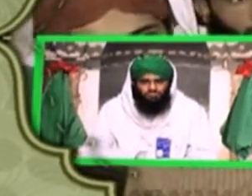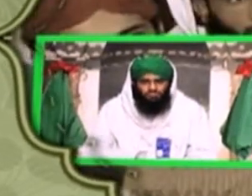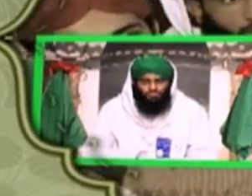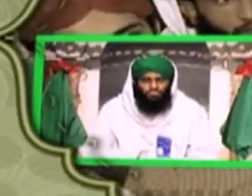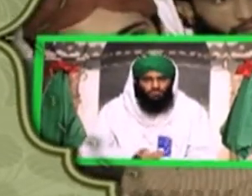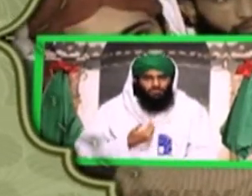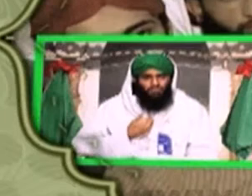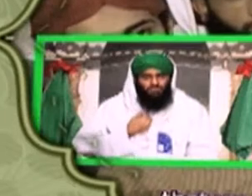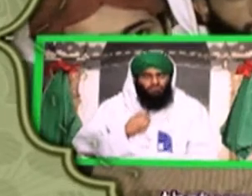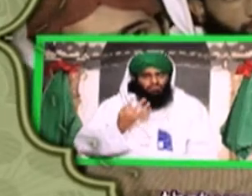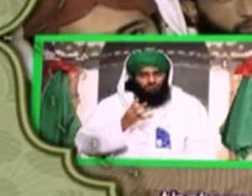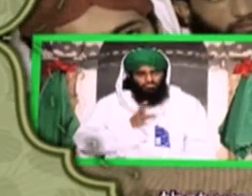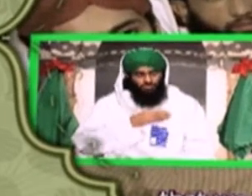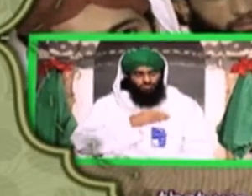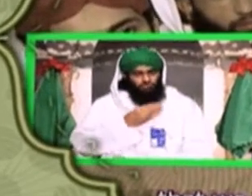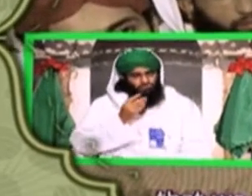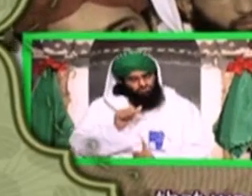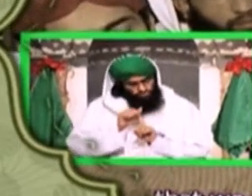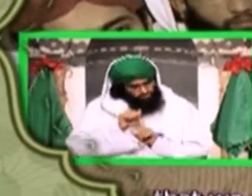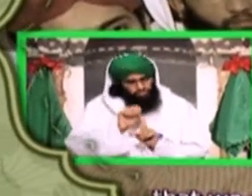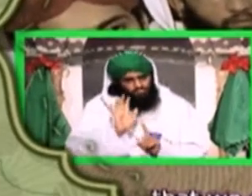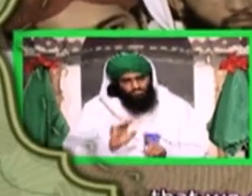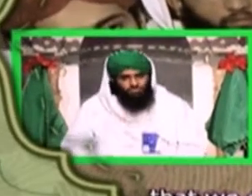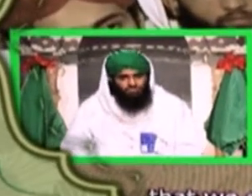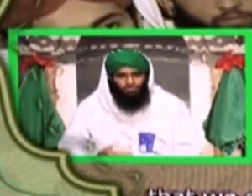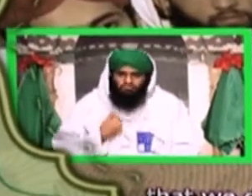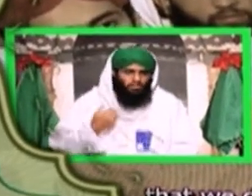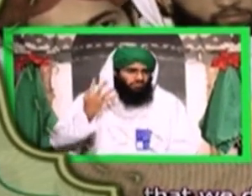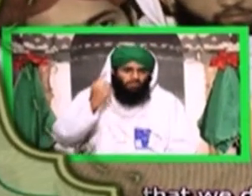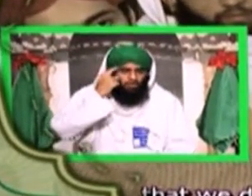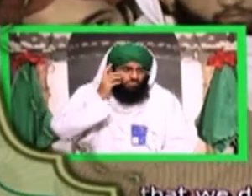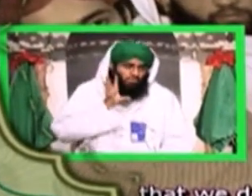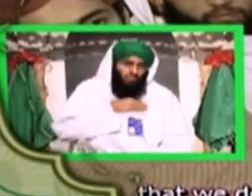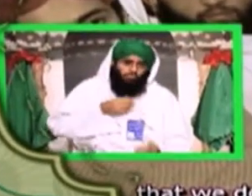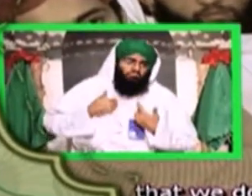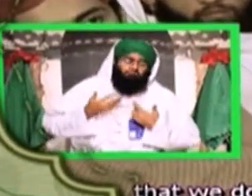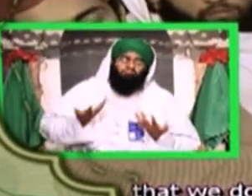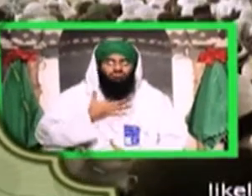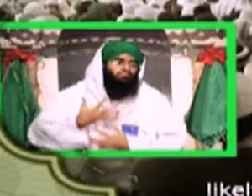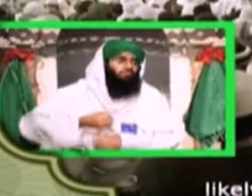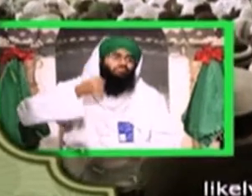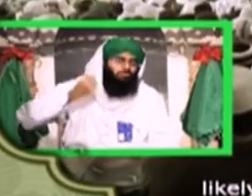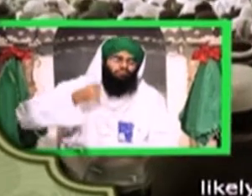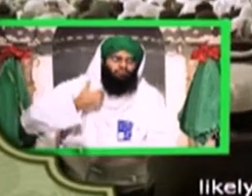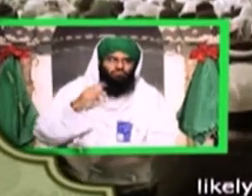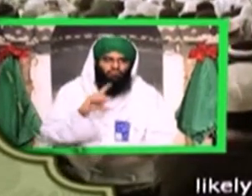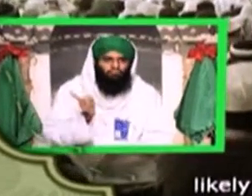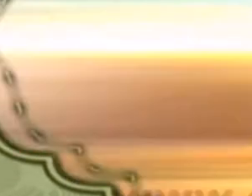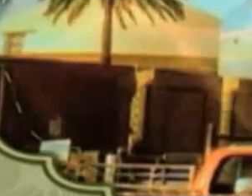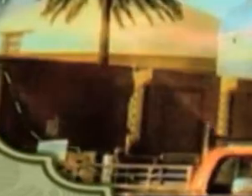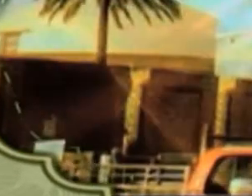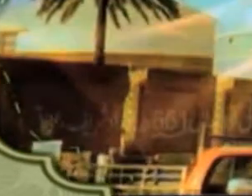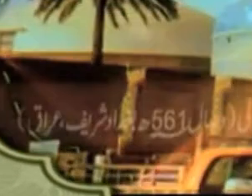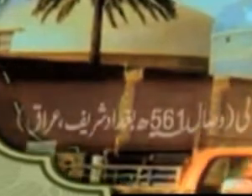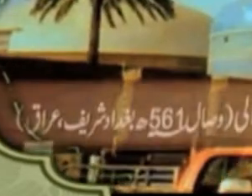اور مجھ ہی سے ڈرو لیکن بدقسمتی سے ہم اللہ سے نہیں ڈرتے باقی ہم ہر شئے سے ڈرتے